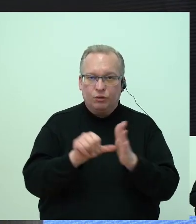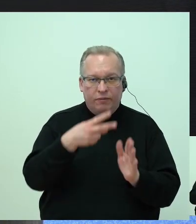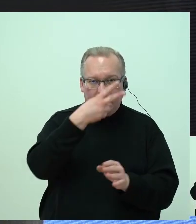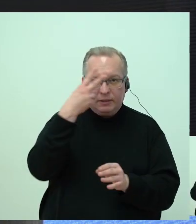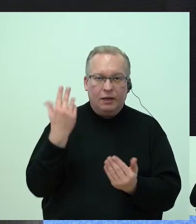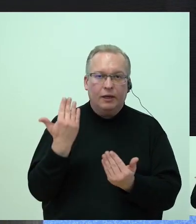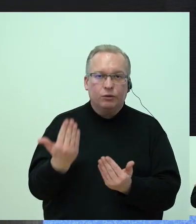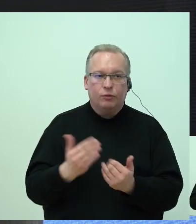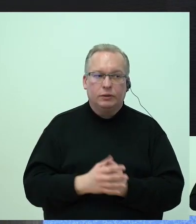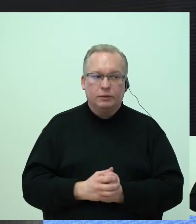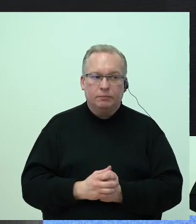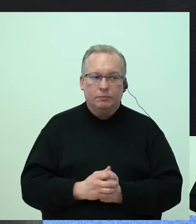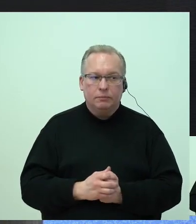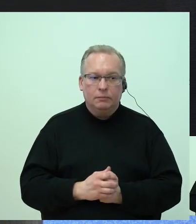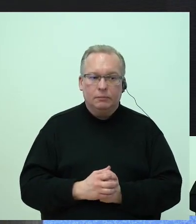Lietuvos?